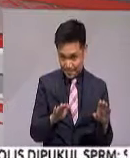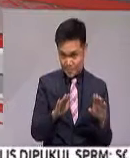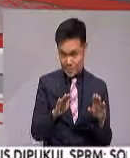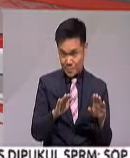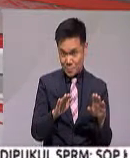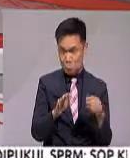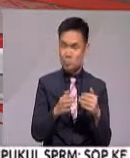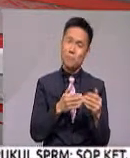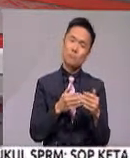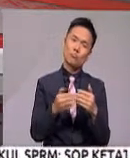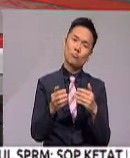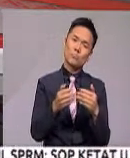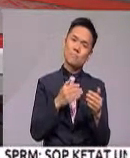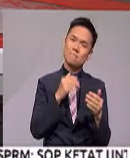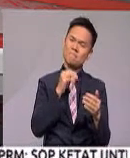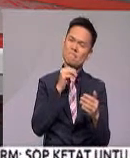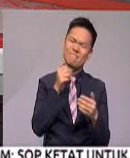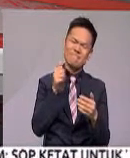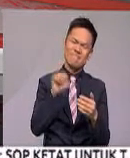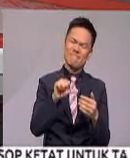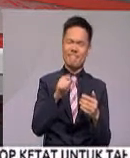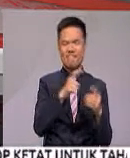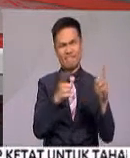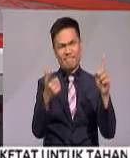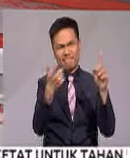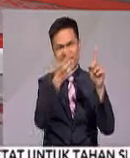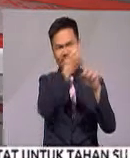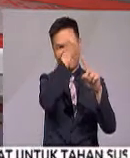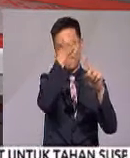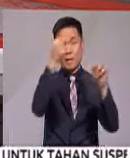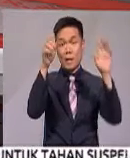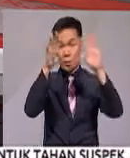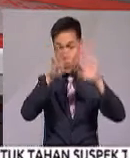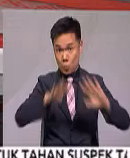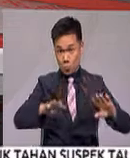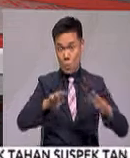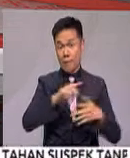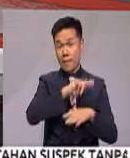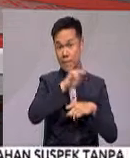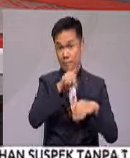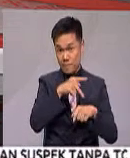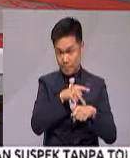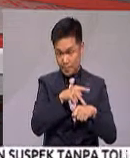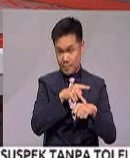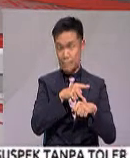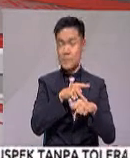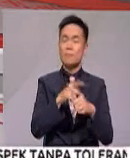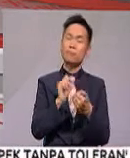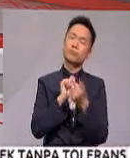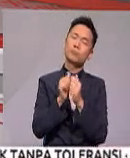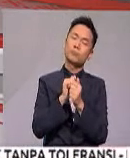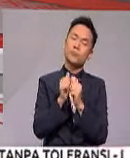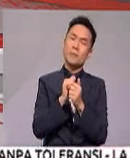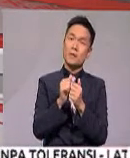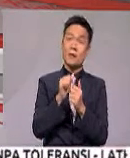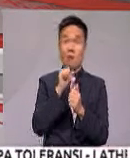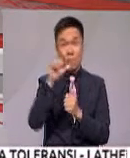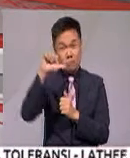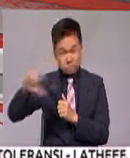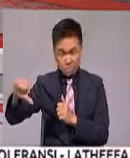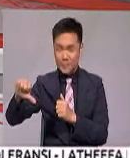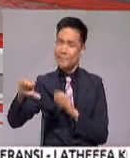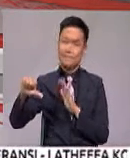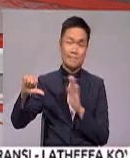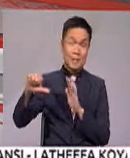Meskipun tidak berjaya mencapai sasaran peringat pada temasya Sukan SEA Filipina lalu, namun atlet negara tidak gagal sepenuhnya